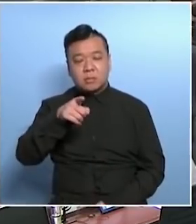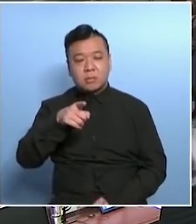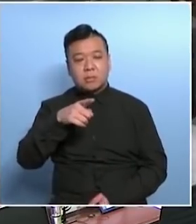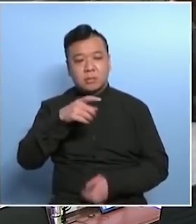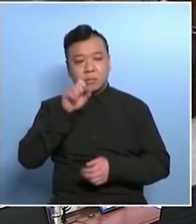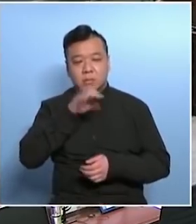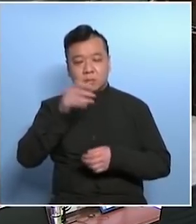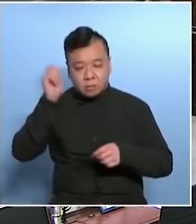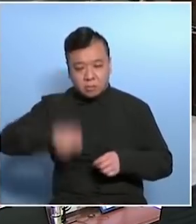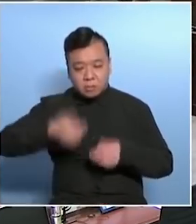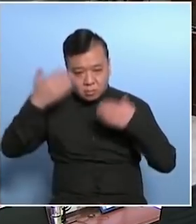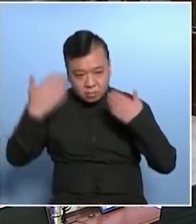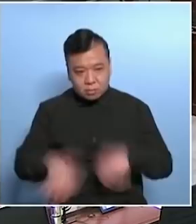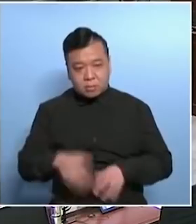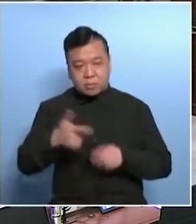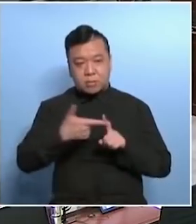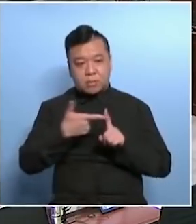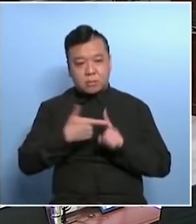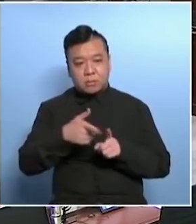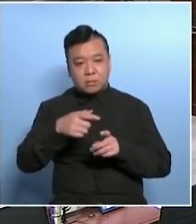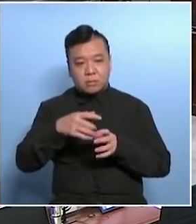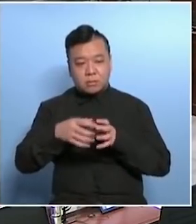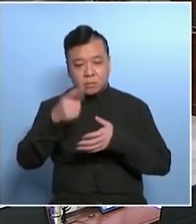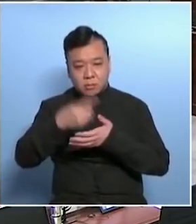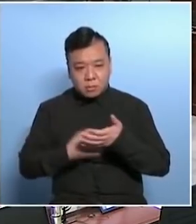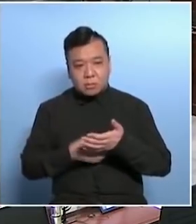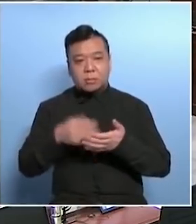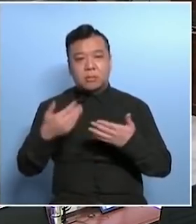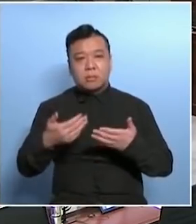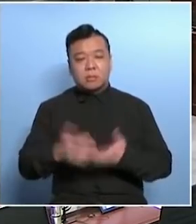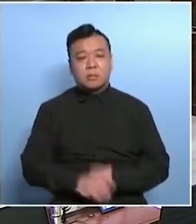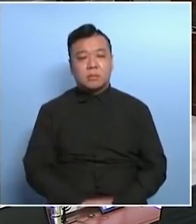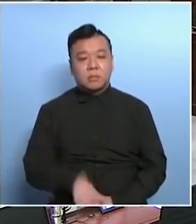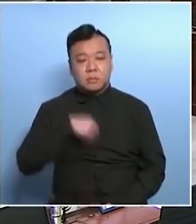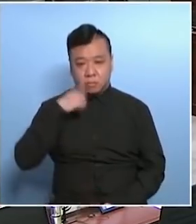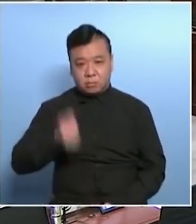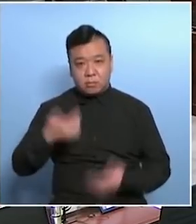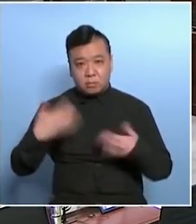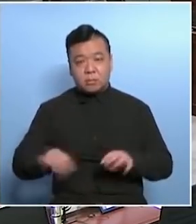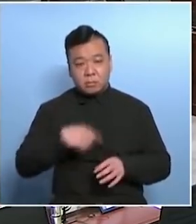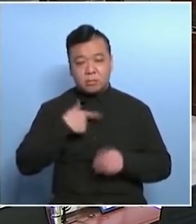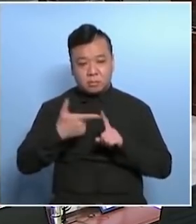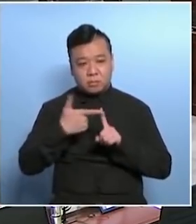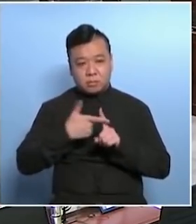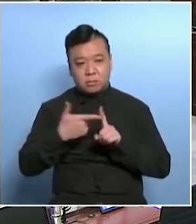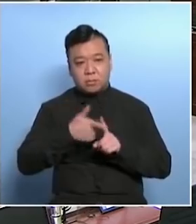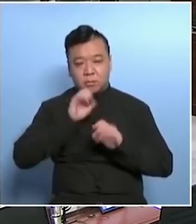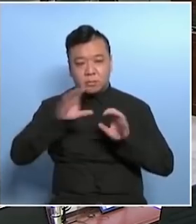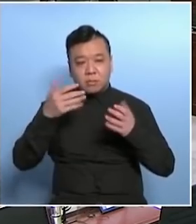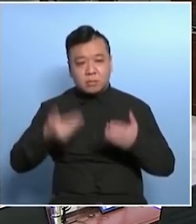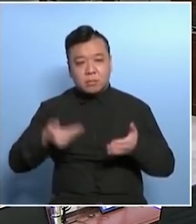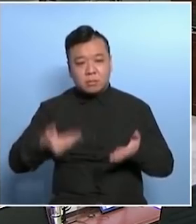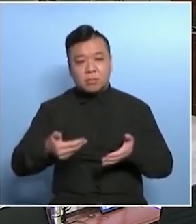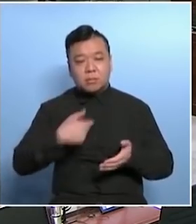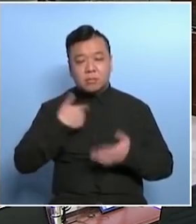我已經裁決了，現在進入第二項議程。我裁決了，我說現在進入第二項，我說現